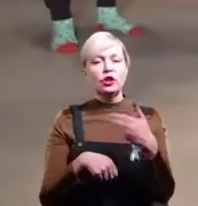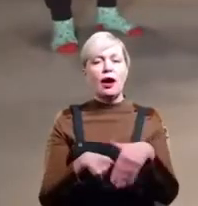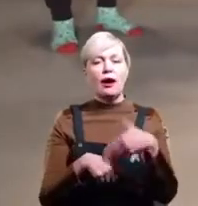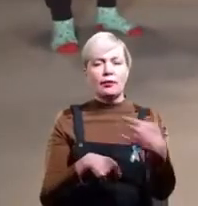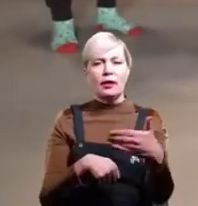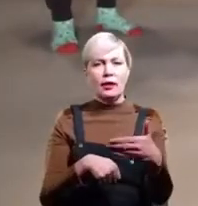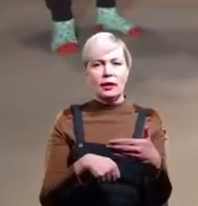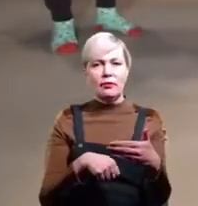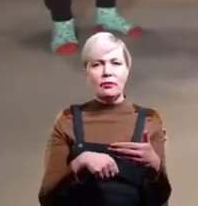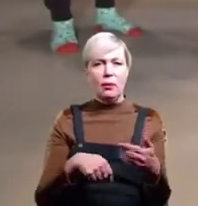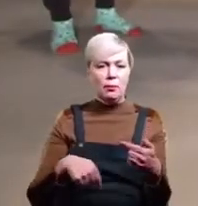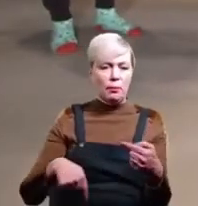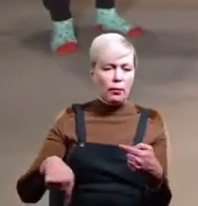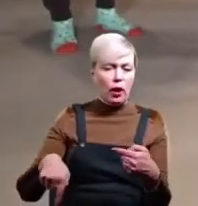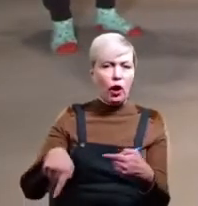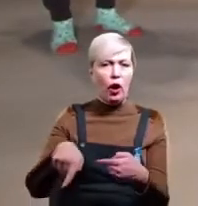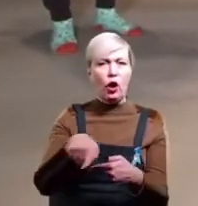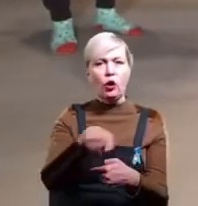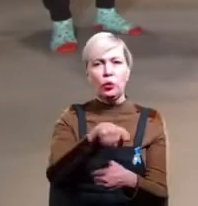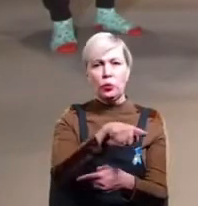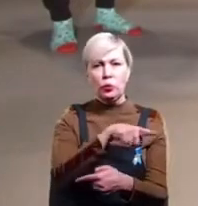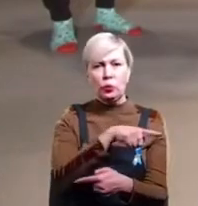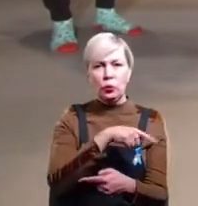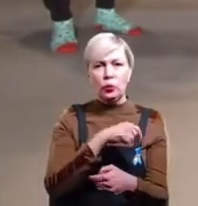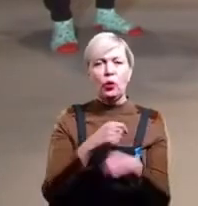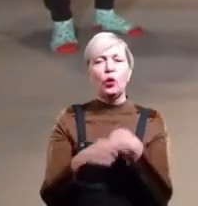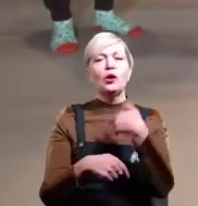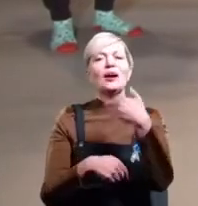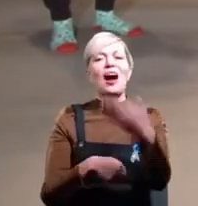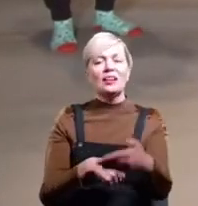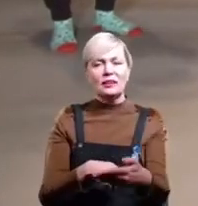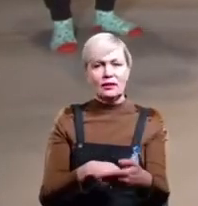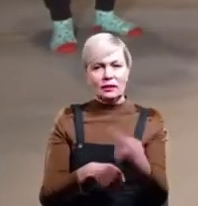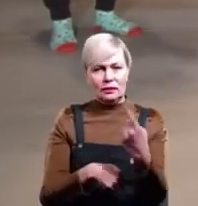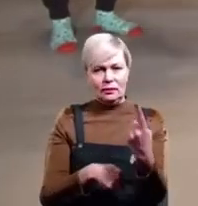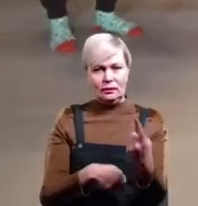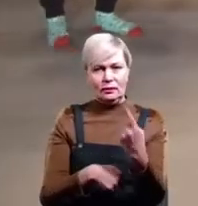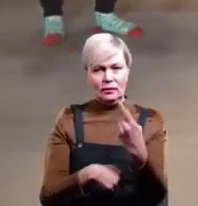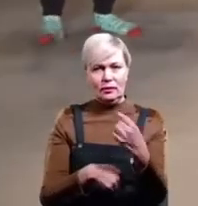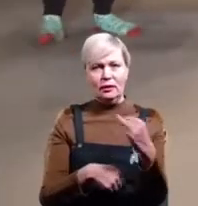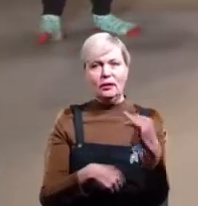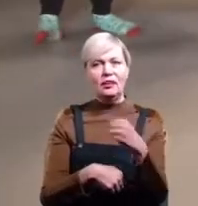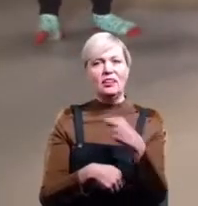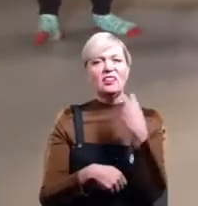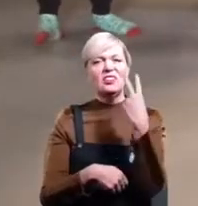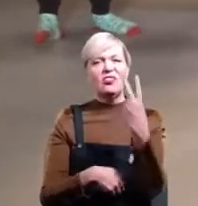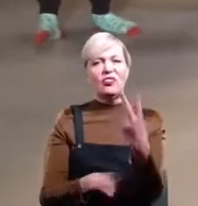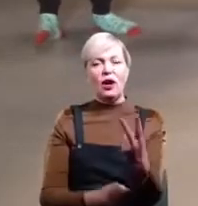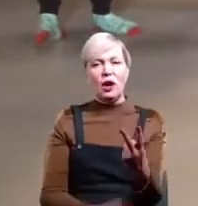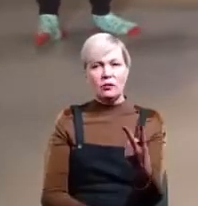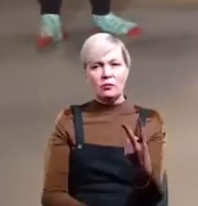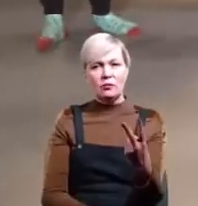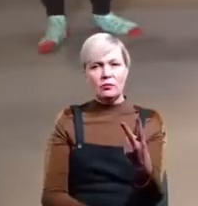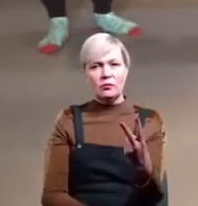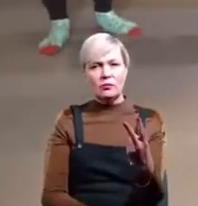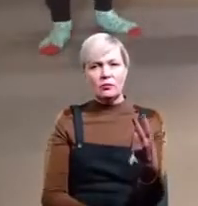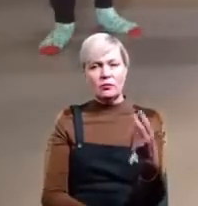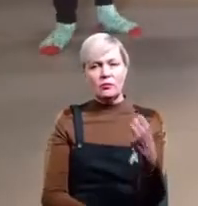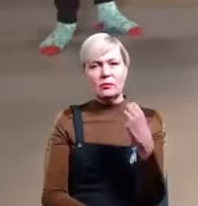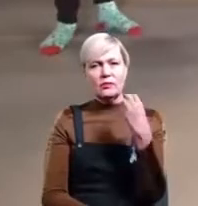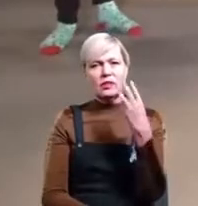ходу, по кругу, раз, да. И два, три, в